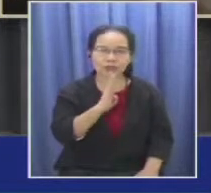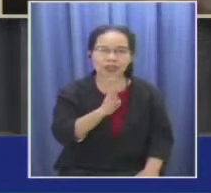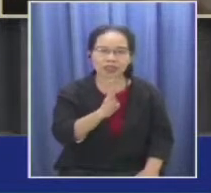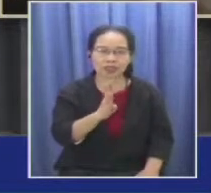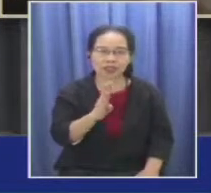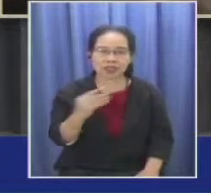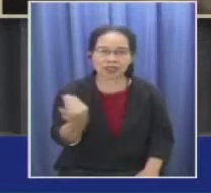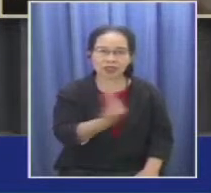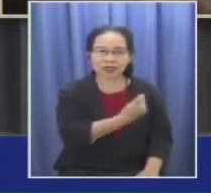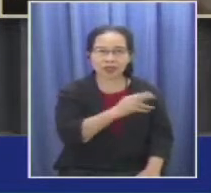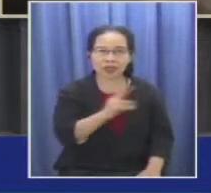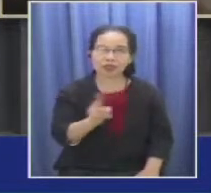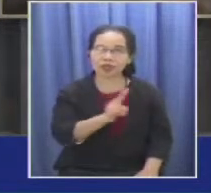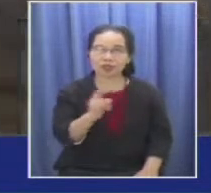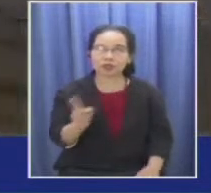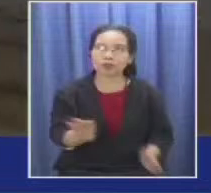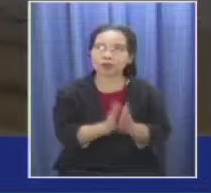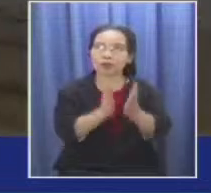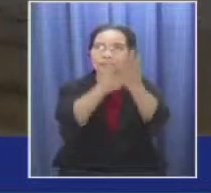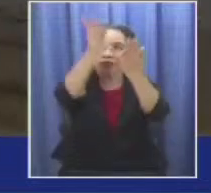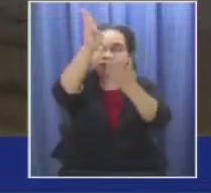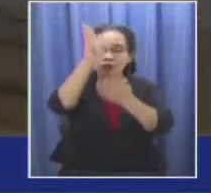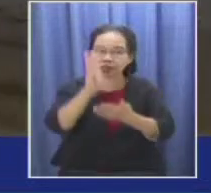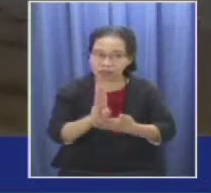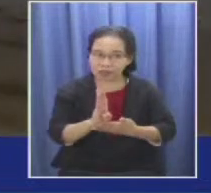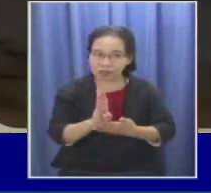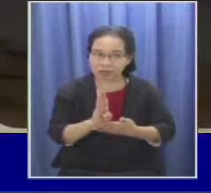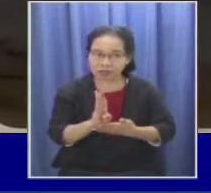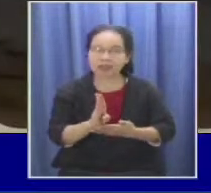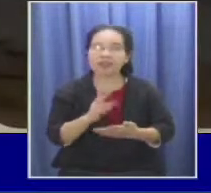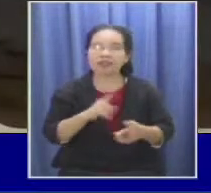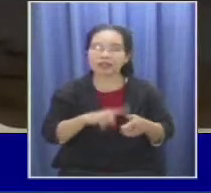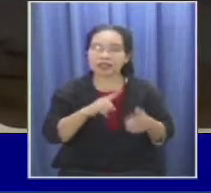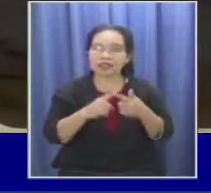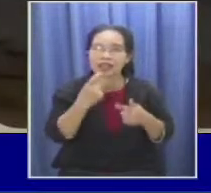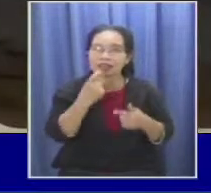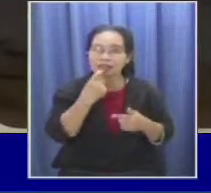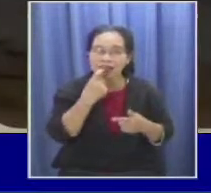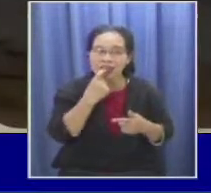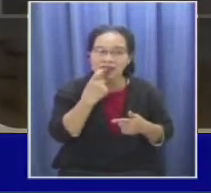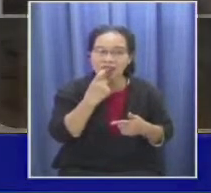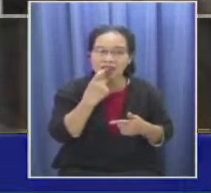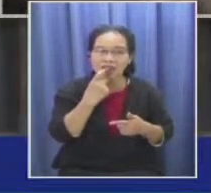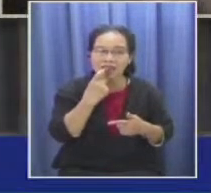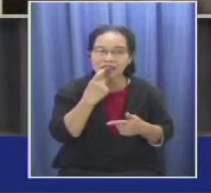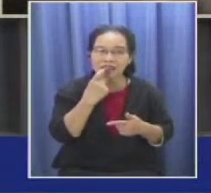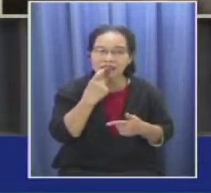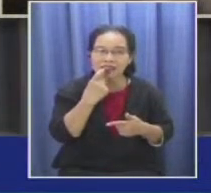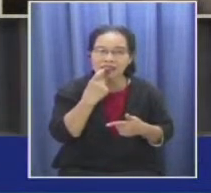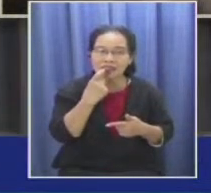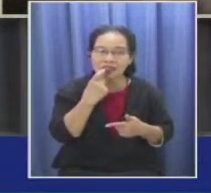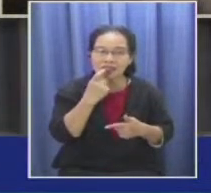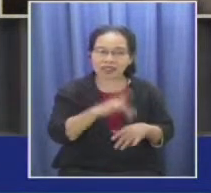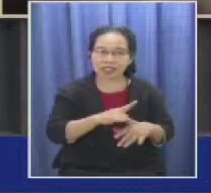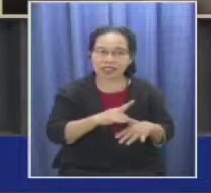Nyankopɔn kyerɛkyerɛ yɛn ɔkwan yɛ fa so kasa every said tɛkyerɛma yɛde di dwuma wɔ kasa mu